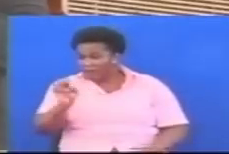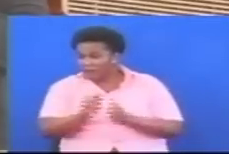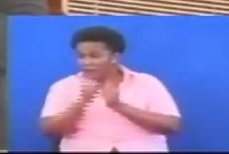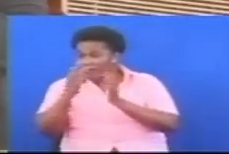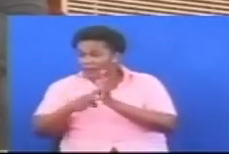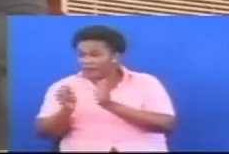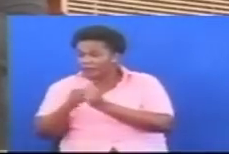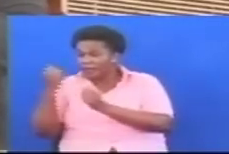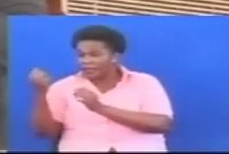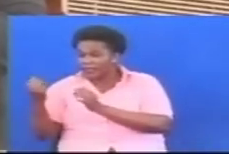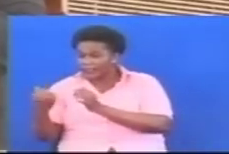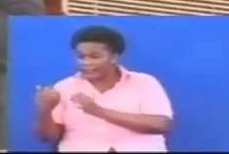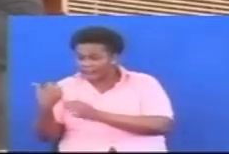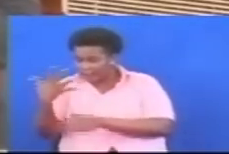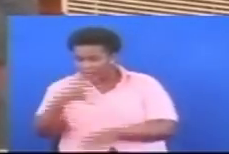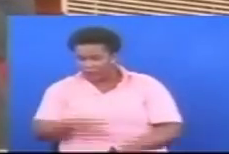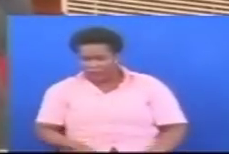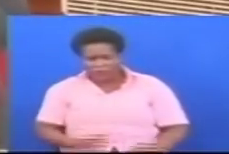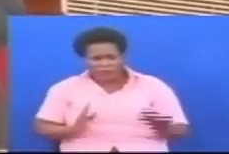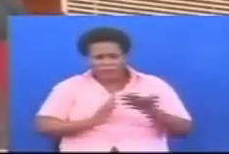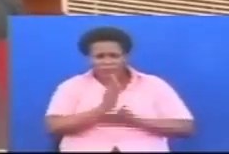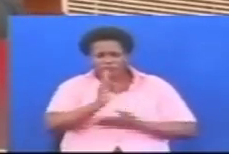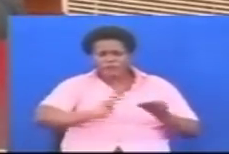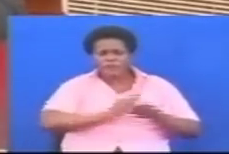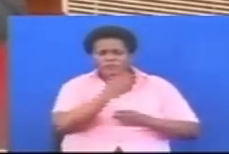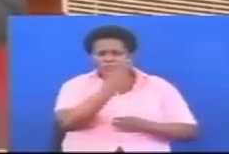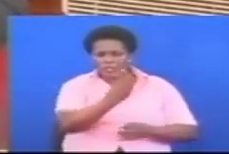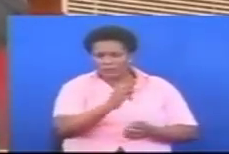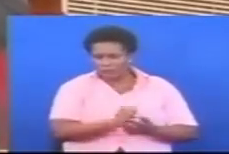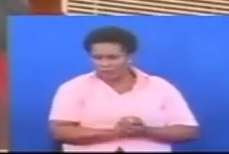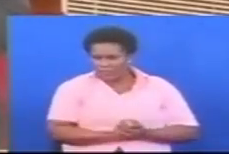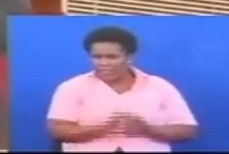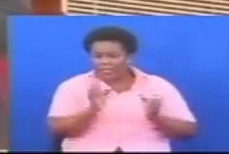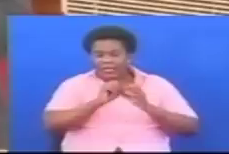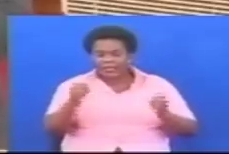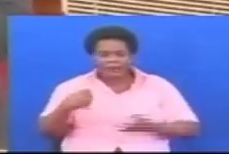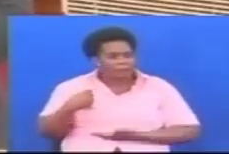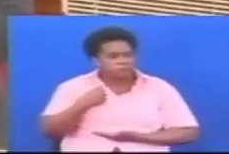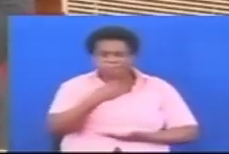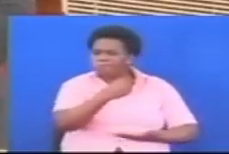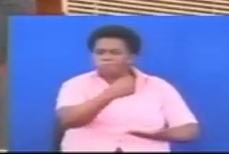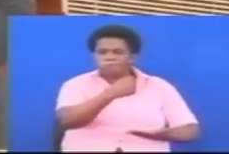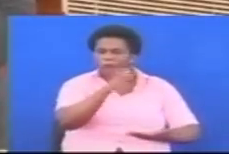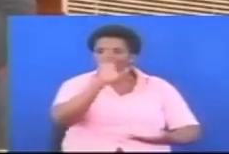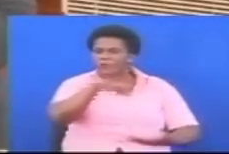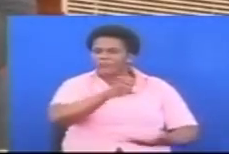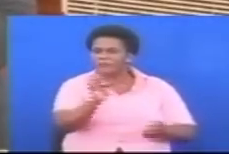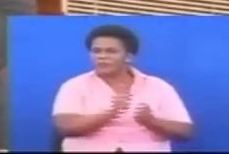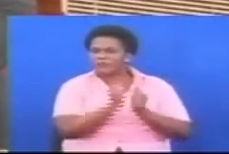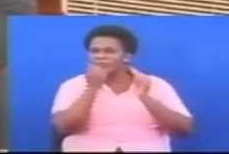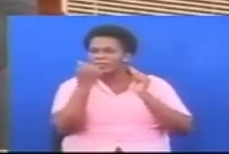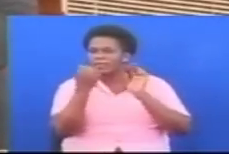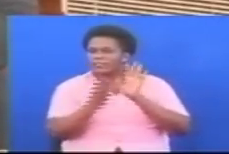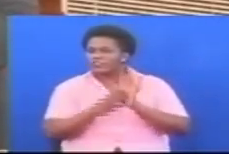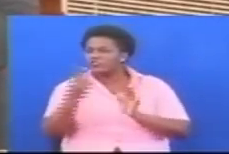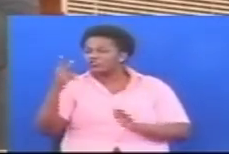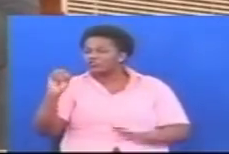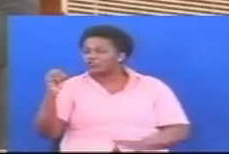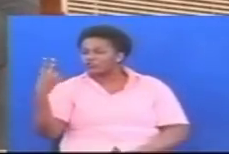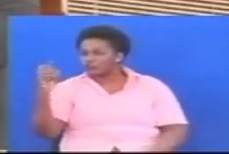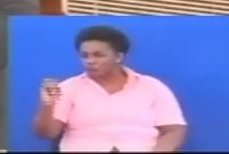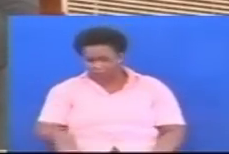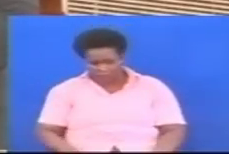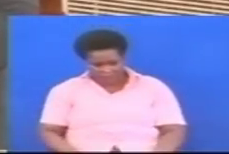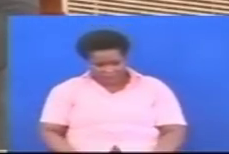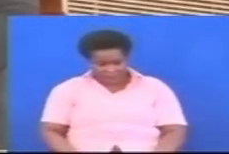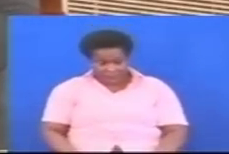Kidunda ulidhinishwa jumla ya shilingi bilioni 3. Lakini haikutoka hata shilingi kwa mwaka 2019-2020. Imeombwa